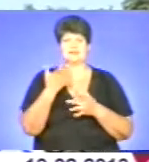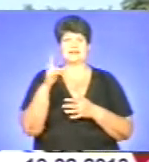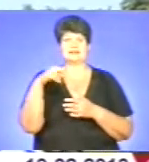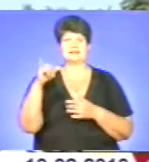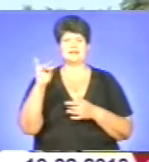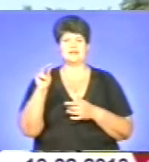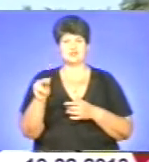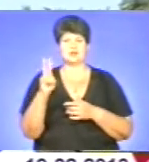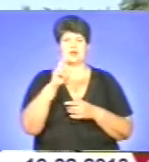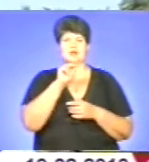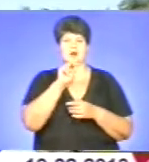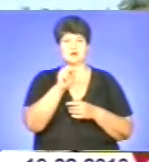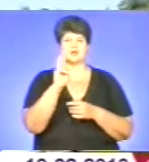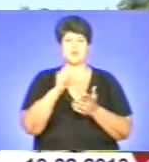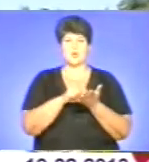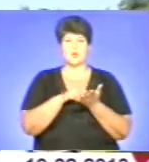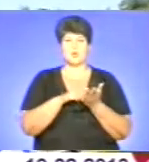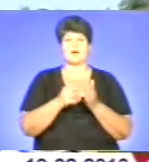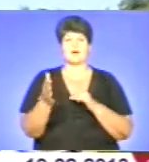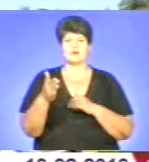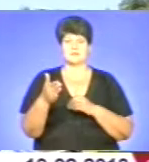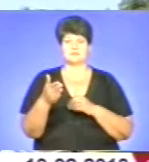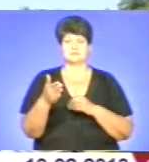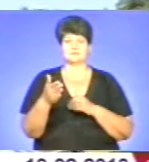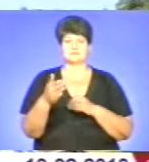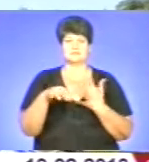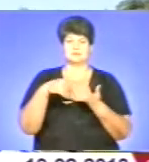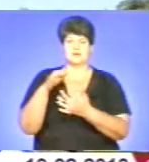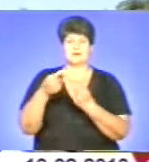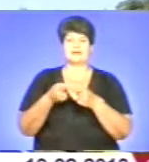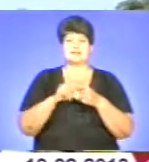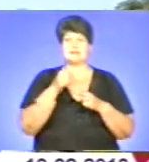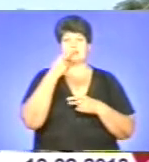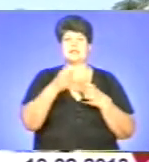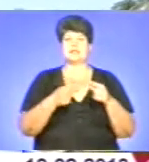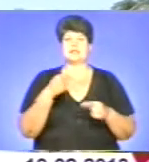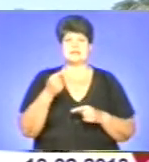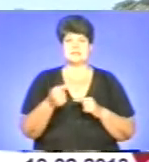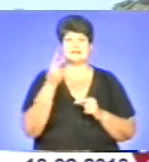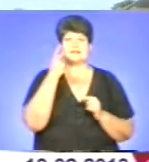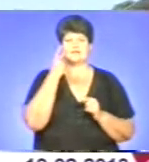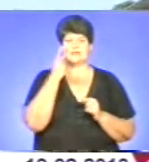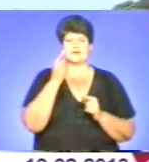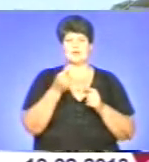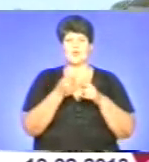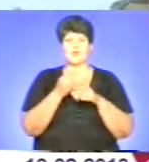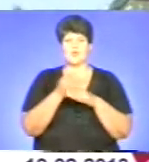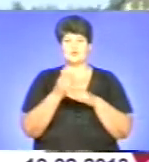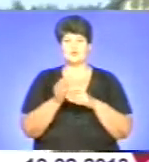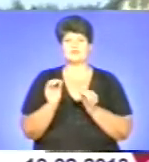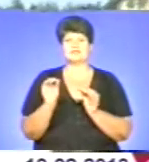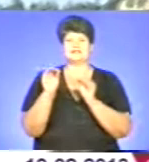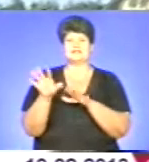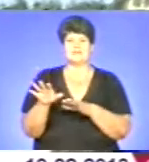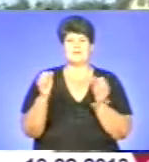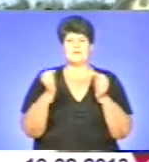має бути і качка має бути і курка і має бути риба і це вже як традиція завжди кусочок дичини залишати в морозильці